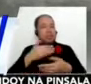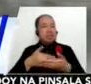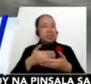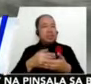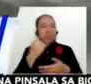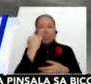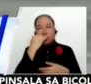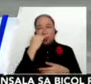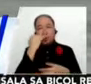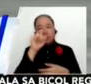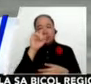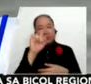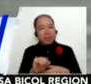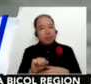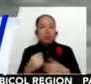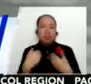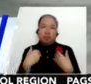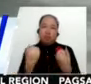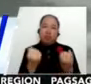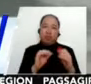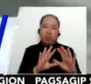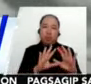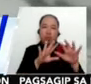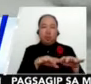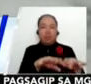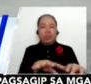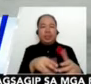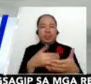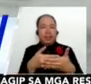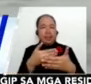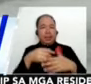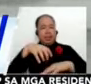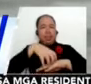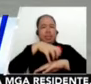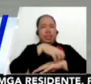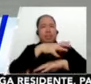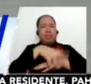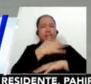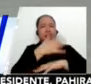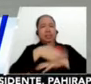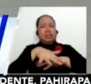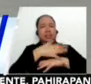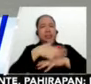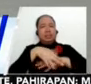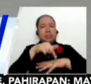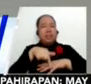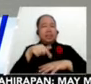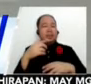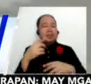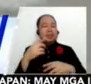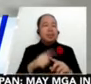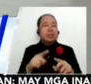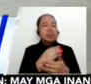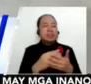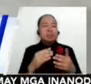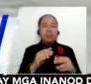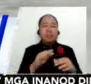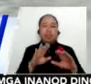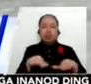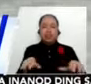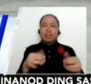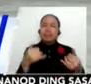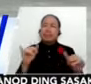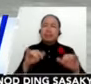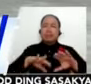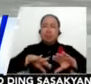ang alon sa dagat naman sa coastal area sa Santa Maria, Ilocos Sur. Pero ilang kabataan pa ang nag-swimming